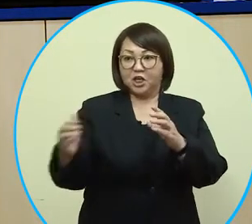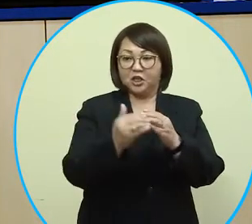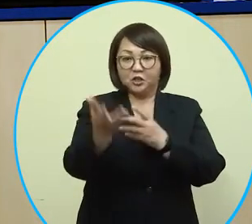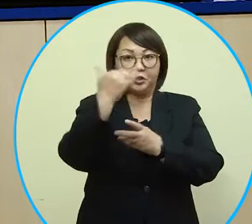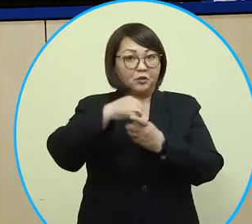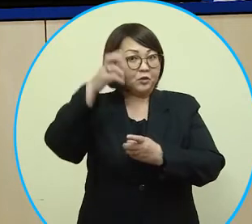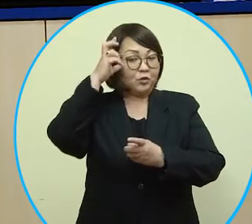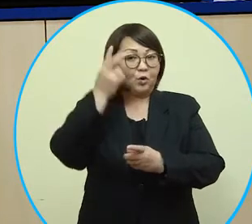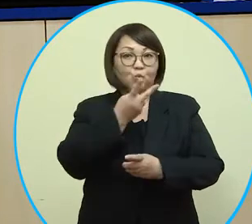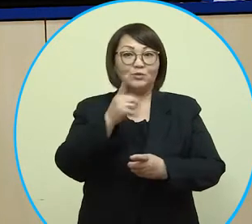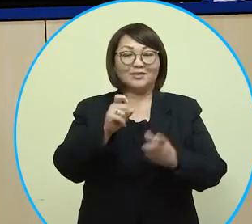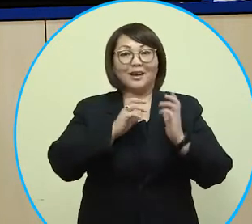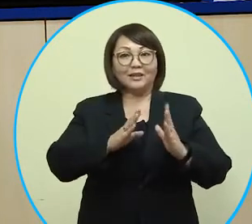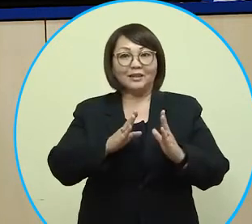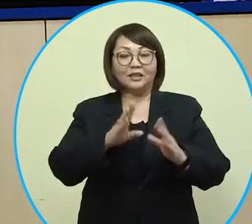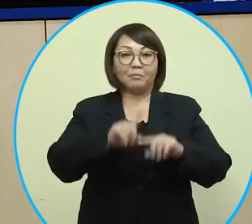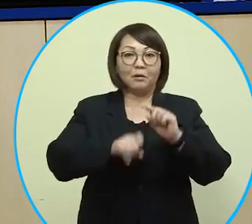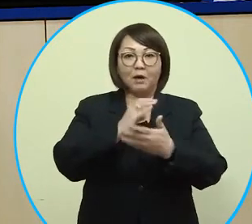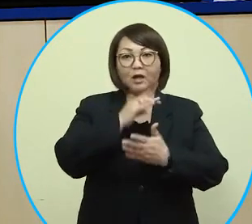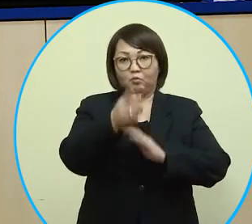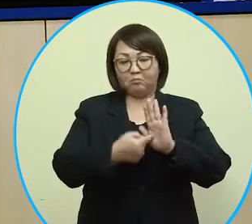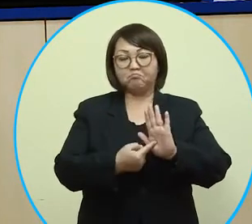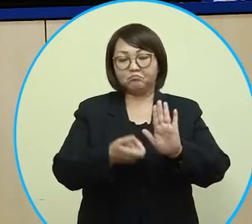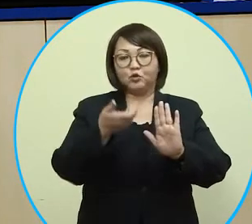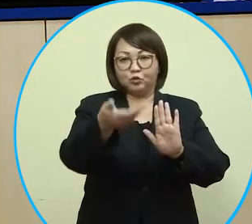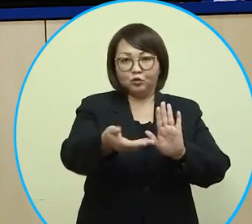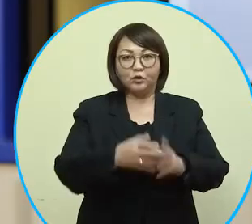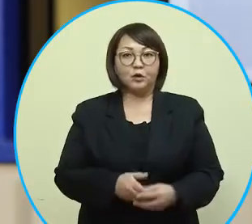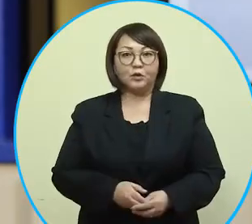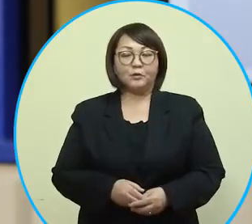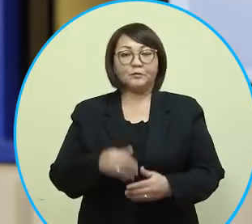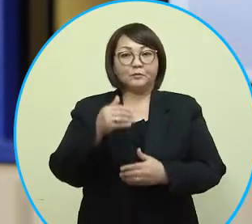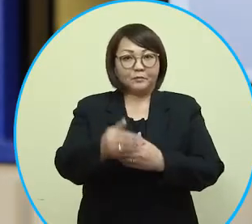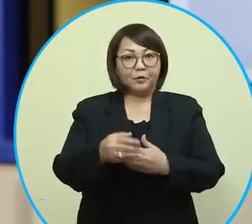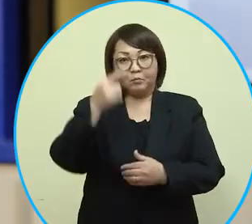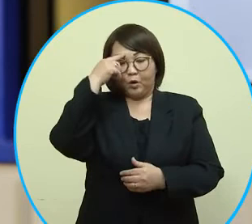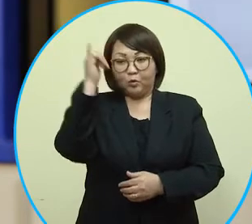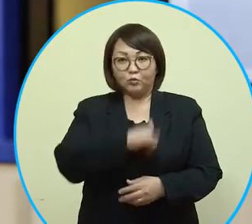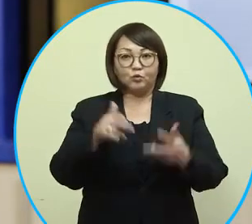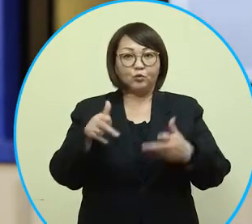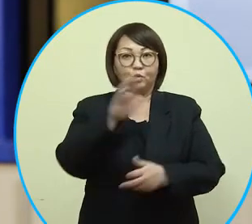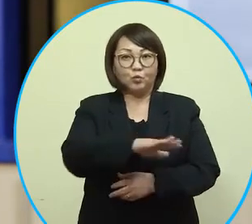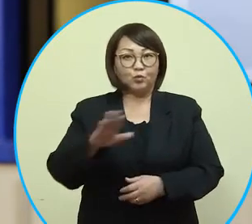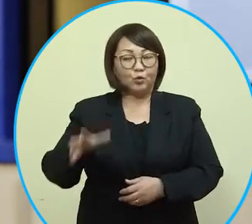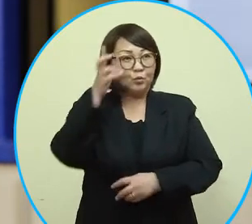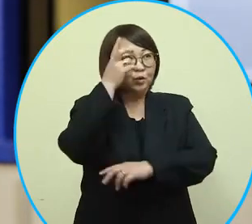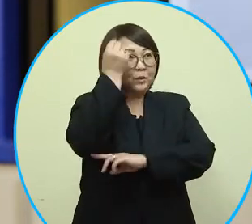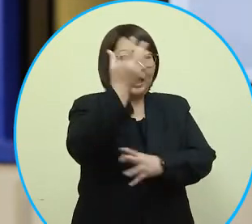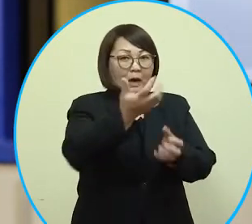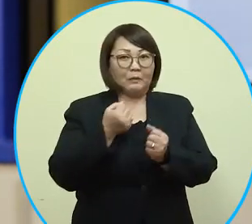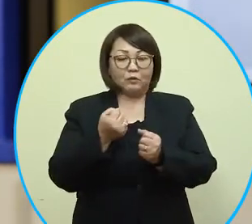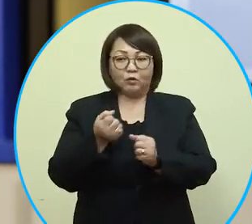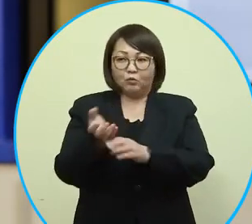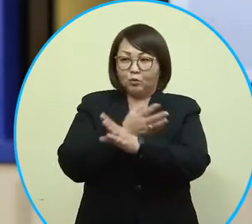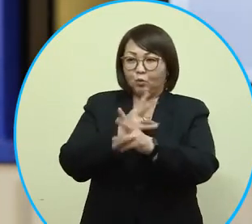СУРОХ БОЛСОРЛ ДЭЙН ҮЮЗИЛ БАРАМТАЛ ГЭДГЛААР ТАБУХ МАУЗИШ ТАНЛЦАН ДАРАН ОЛУУЛ МОНГОЛ УЛСОД ХУЖЛИЙМ БЕРГШИИЛ ДЭЙ ҮЩЩЮД БОЛСОРЛ ТАМОРГДХАД